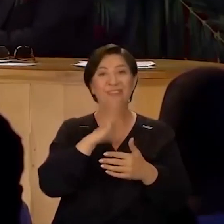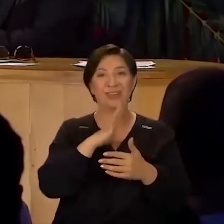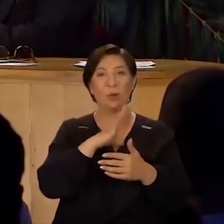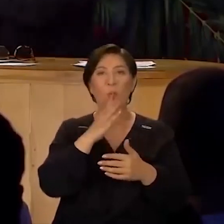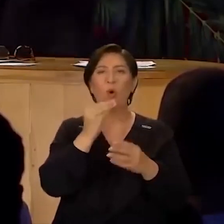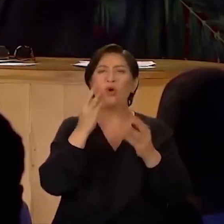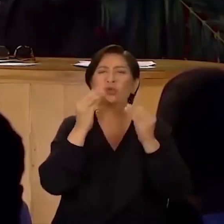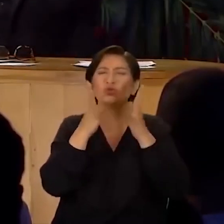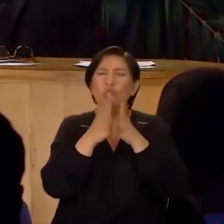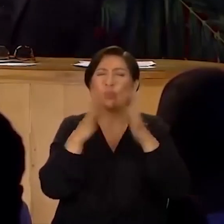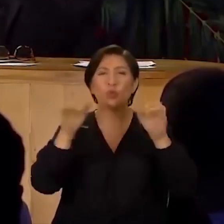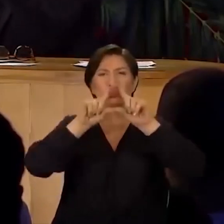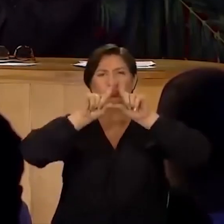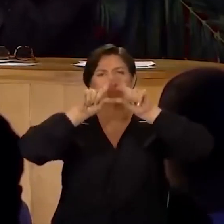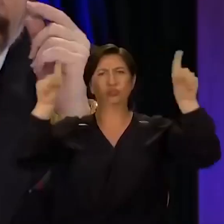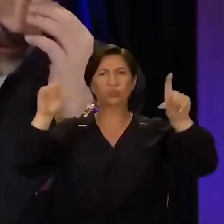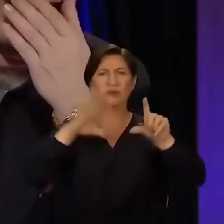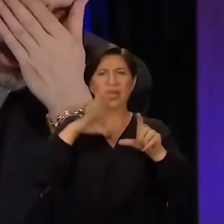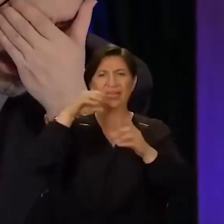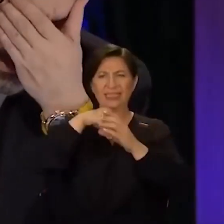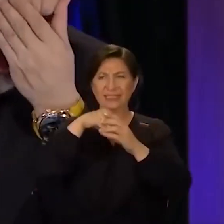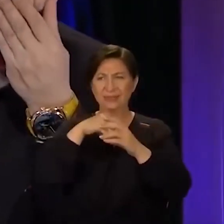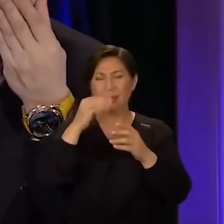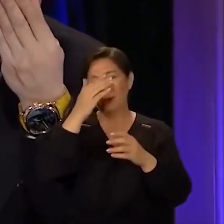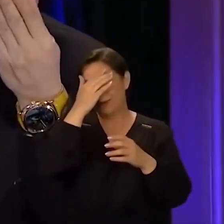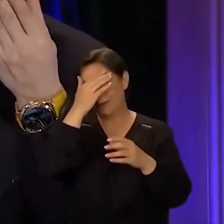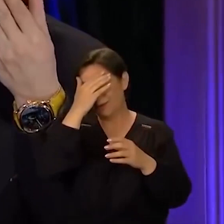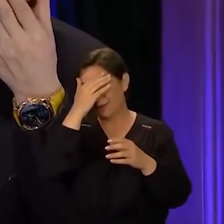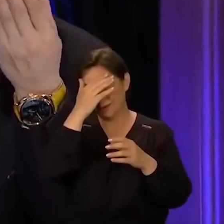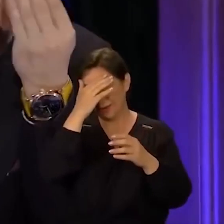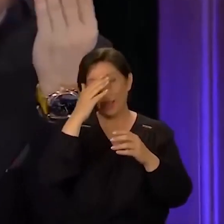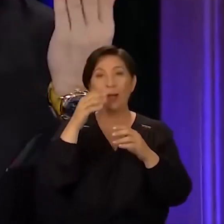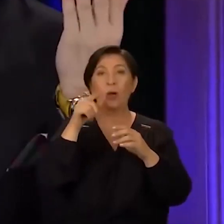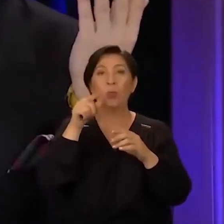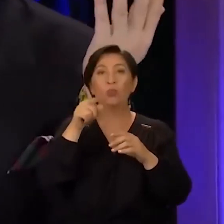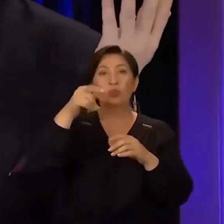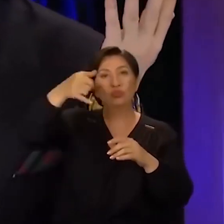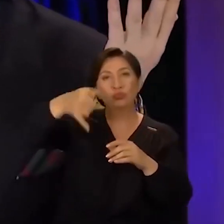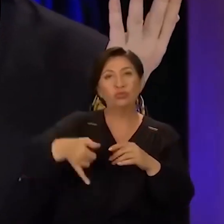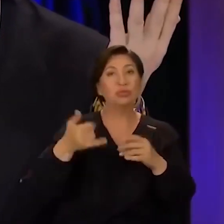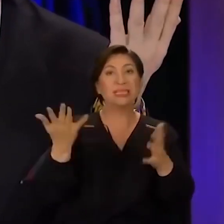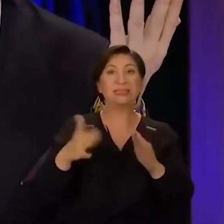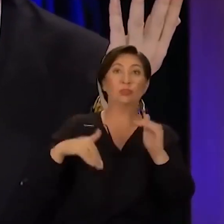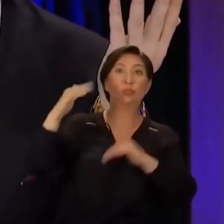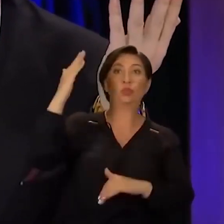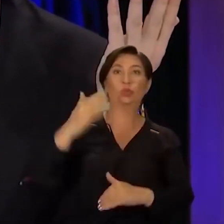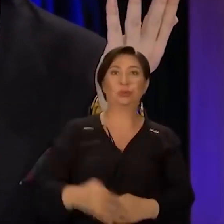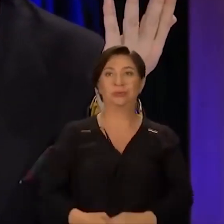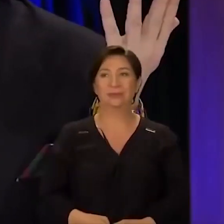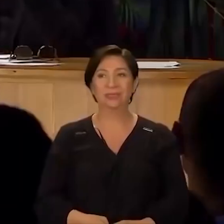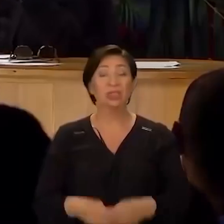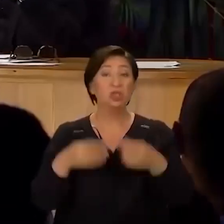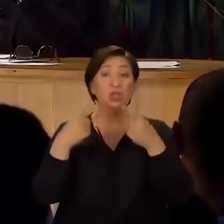tanesi vardı ona çok büyük bir Manşet attılar iç Sayfada da Allah'tan kapakla değildi bu bürünmesi büyük